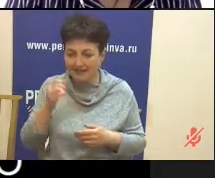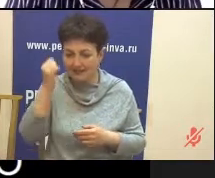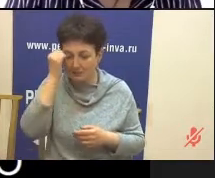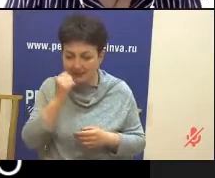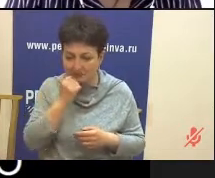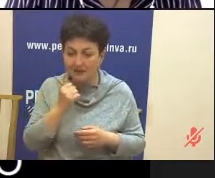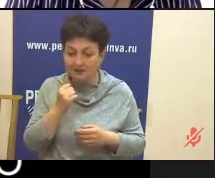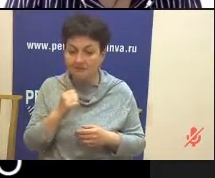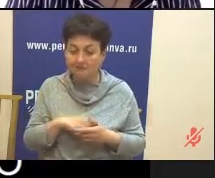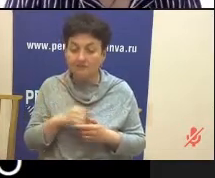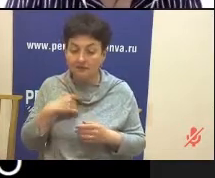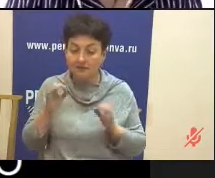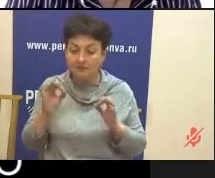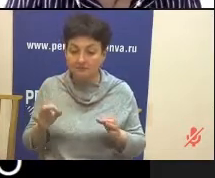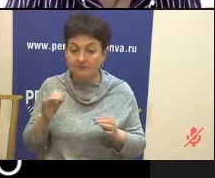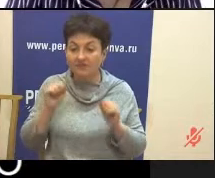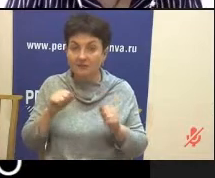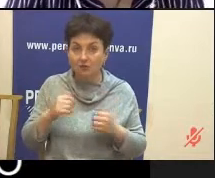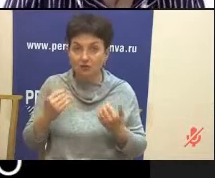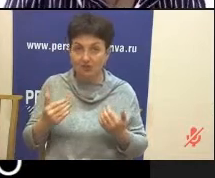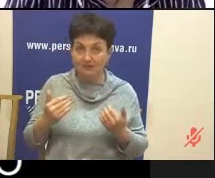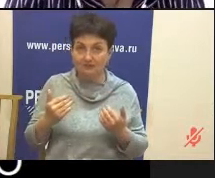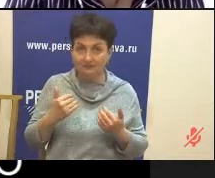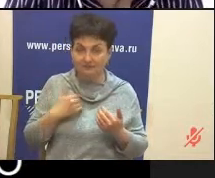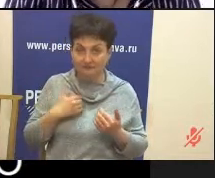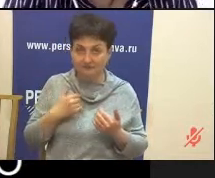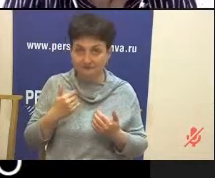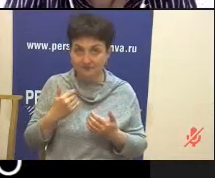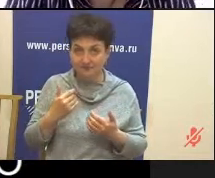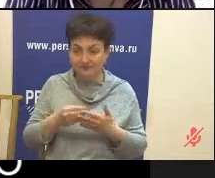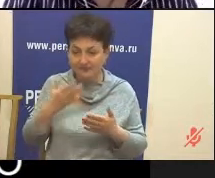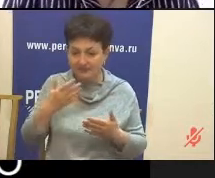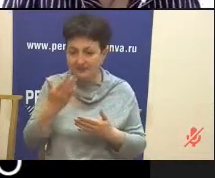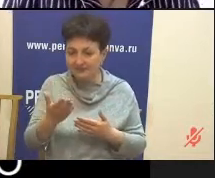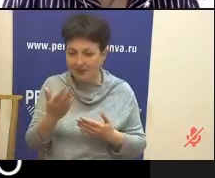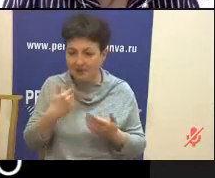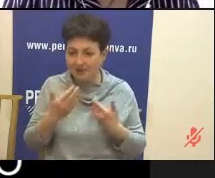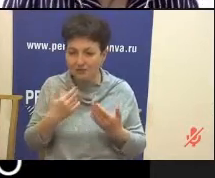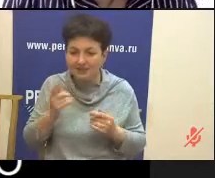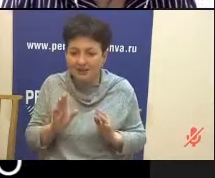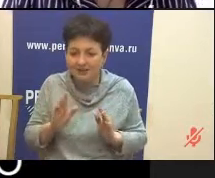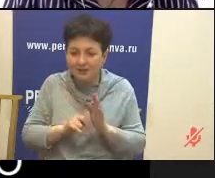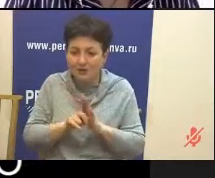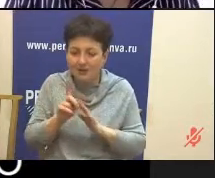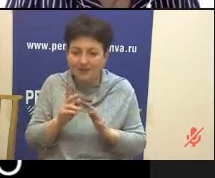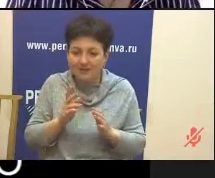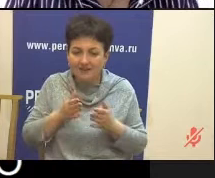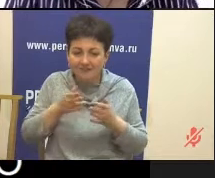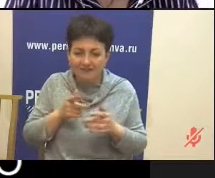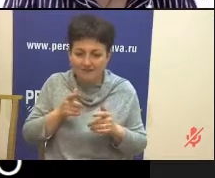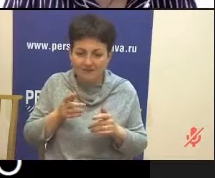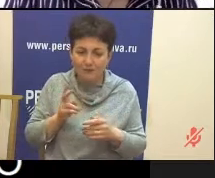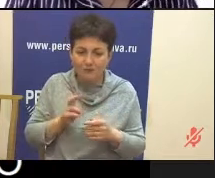Вот. Да, Галина, спасибо. Да, я правда, возможно, сейчас мне как раз и ценно с вами общаться на